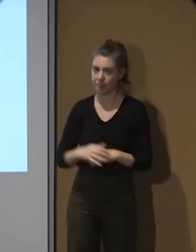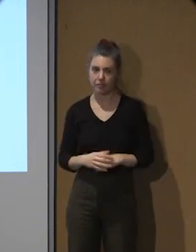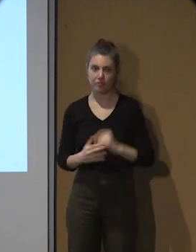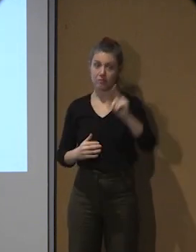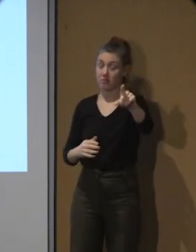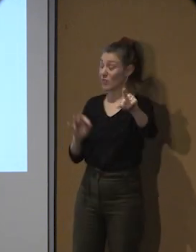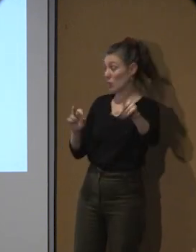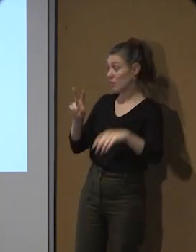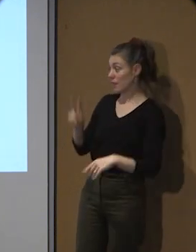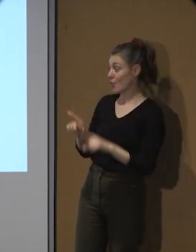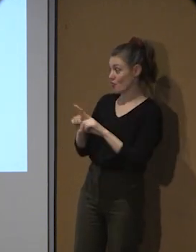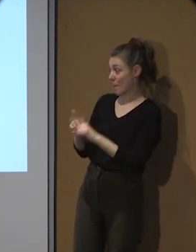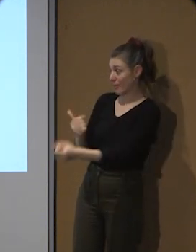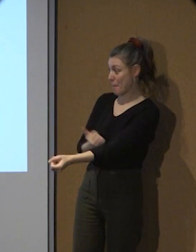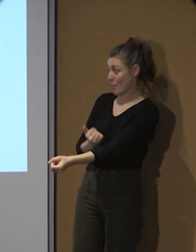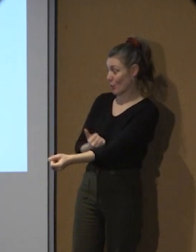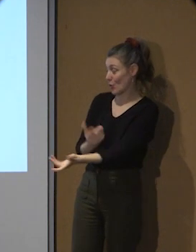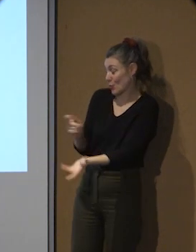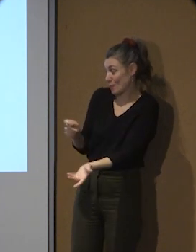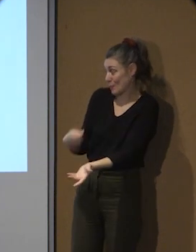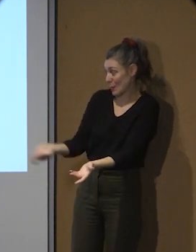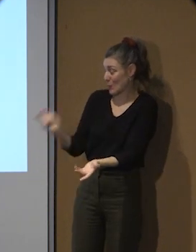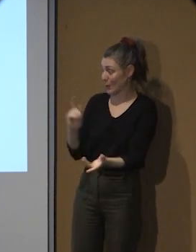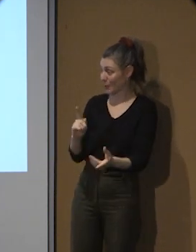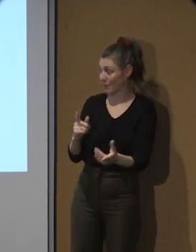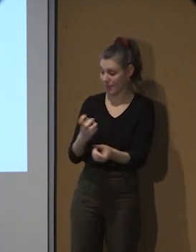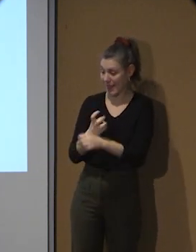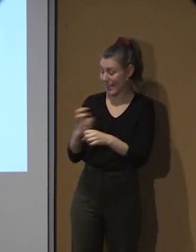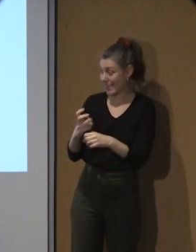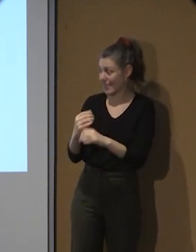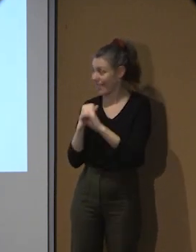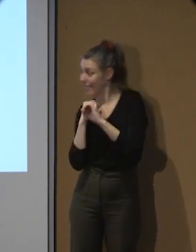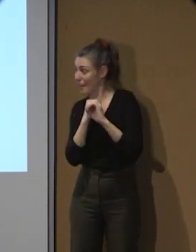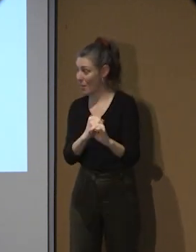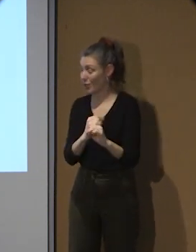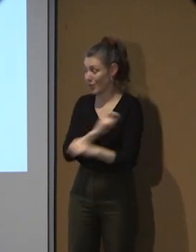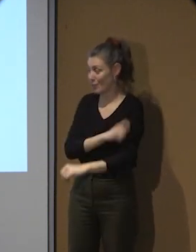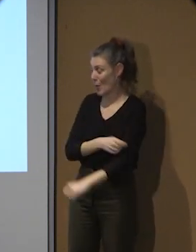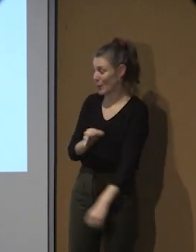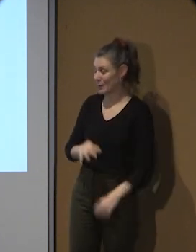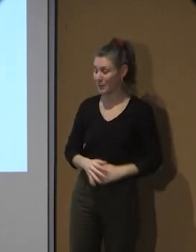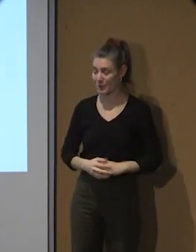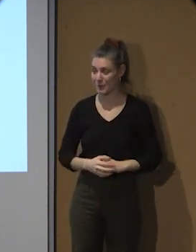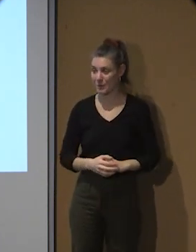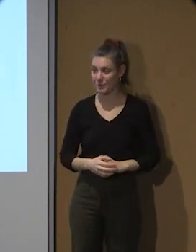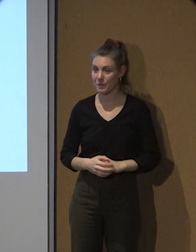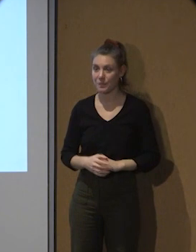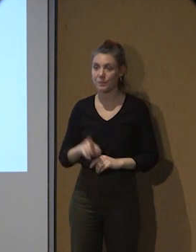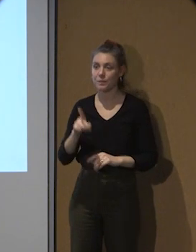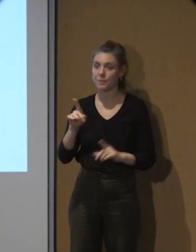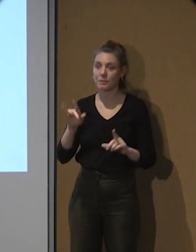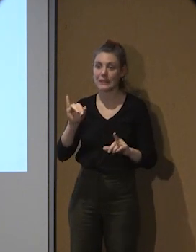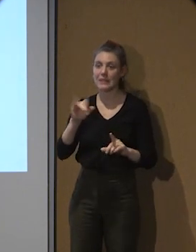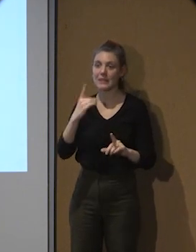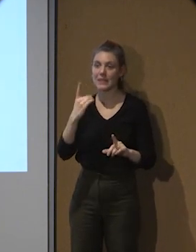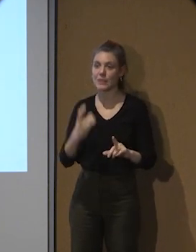tous les médicaments, finalement, il y a un risque de dépendance et voilà, c'est ça. Oui, une question devant.